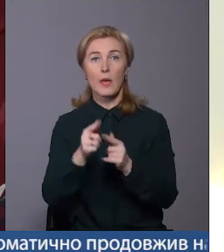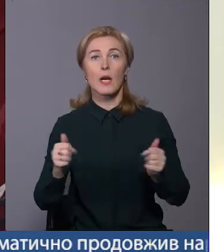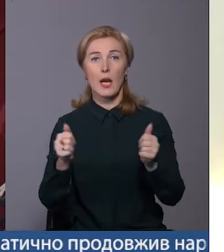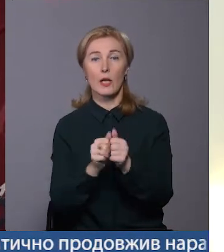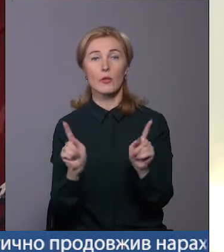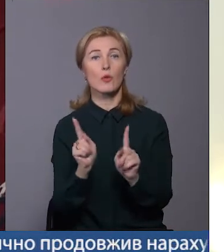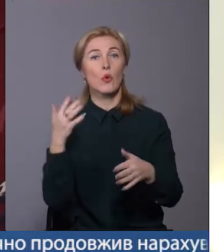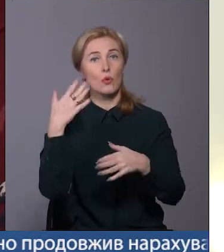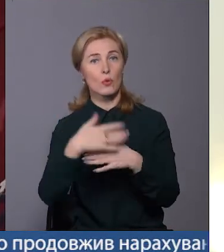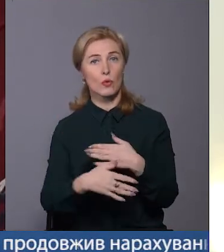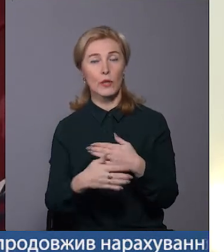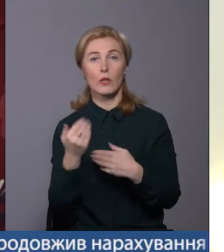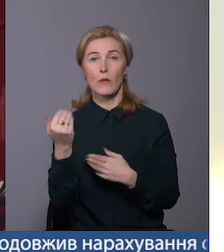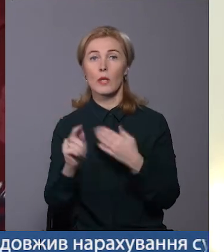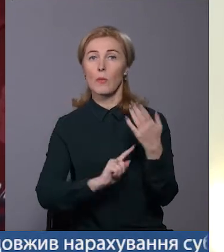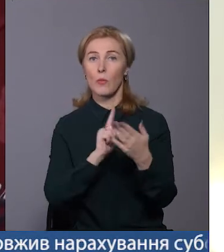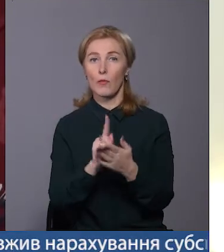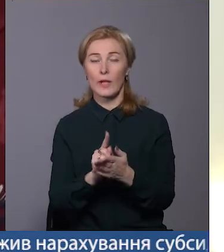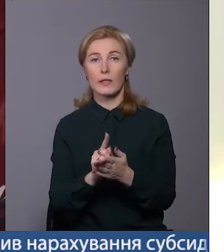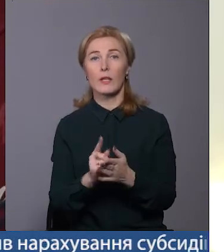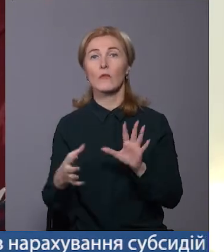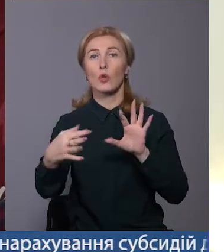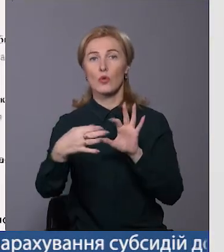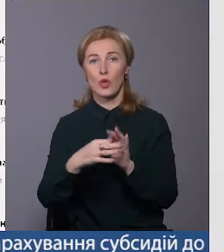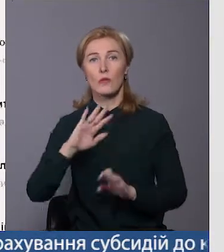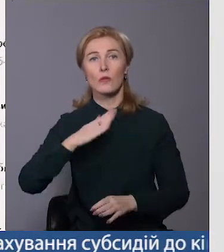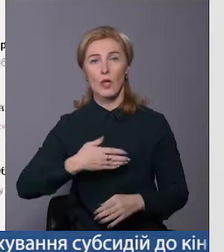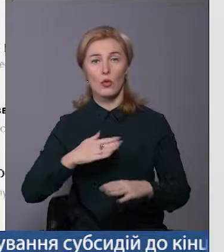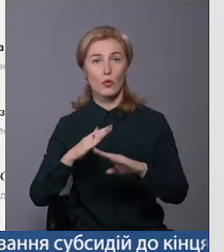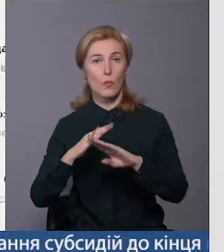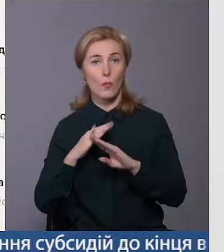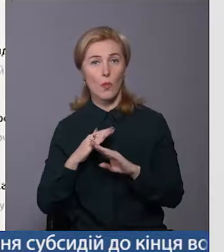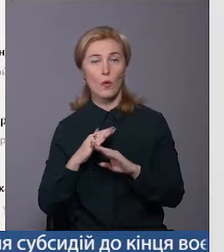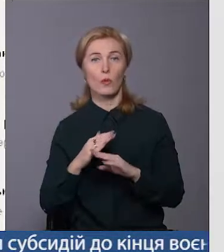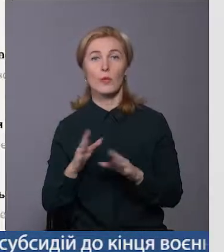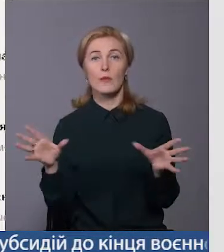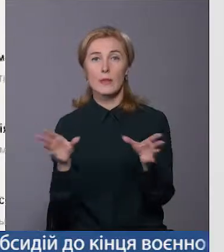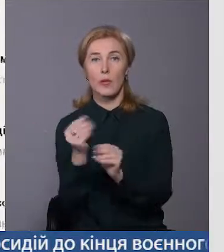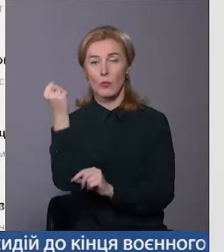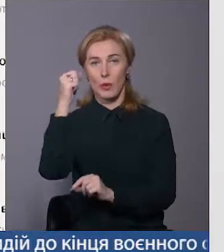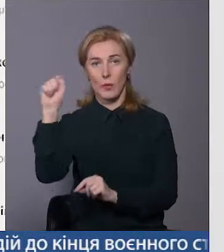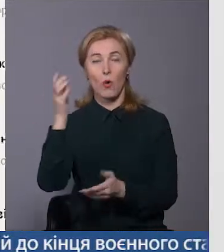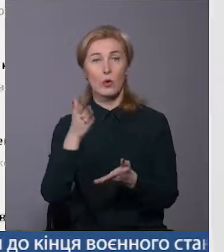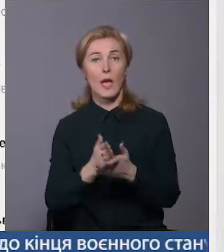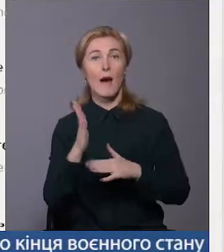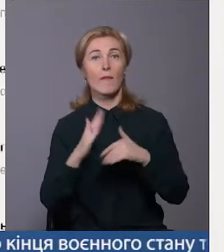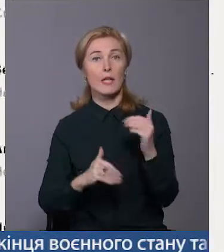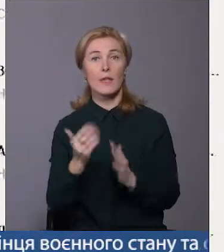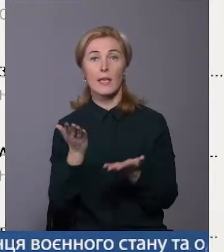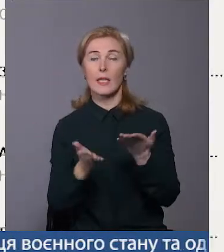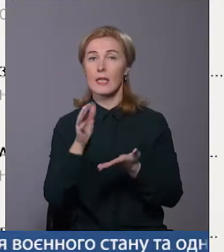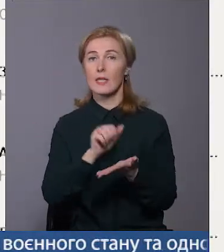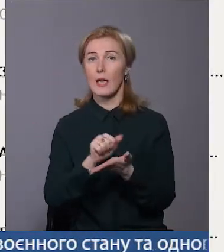що вони мають, як ніхто, зараз включатися і до нашу допомогу, спільну перемогу. Є ще, звісно, фахівці, які там